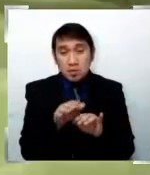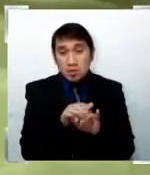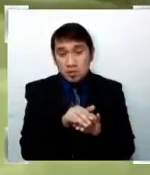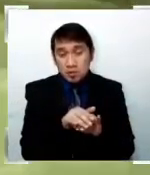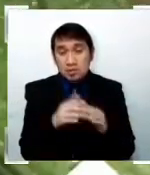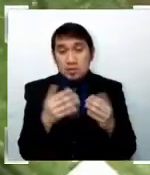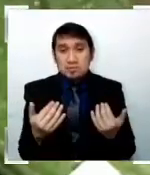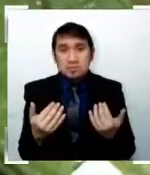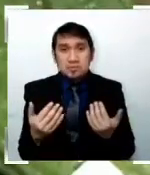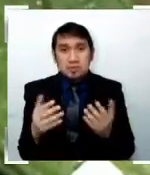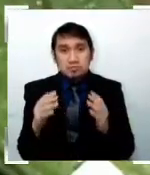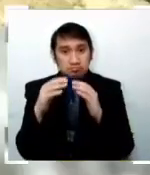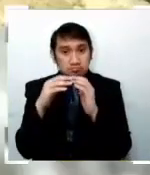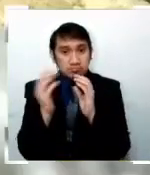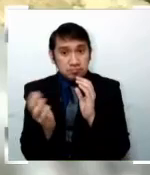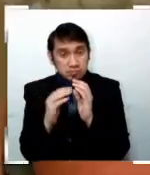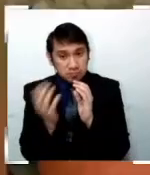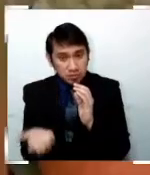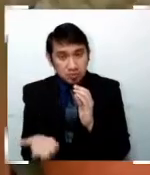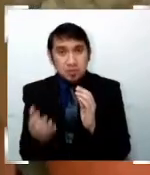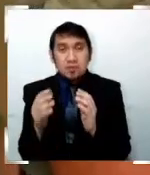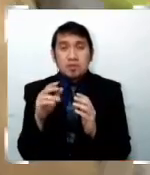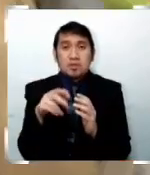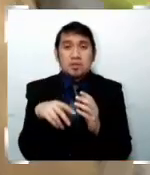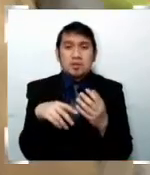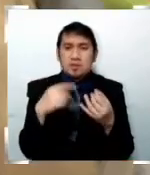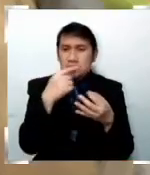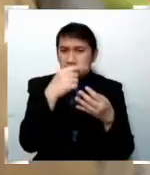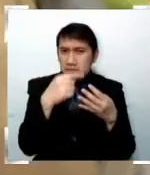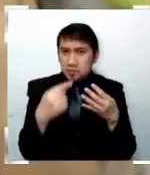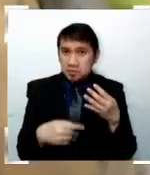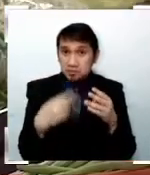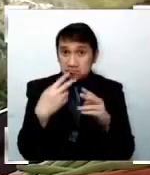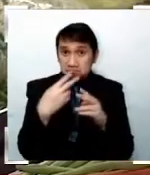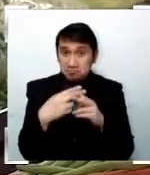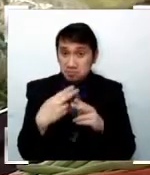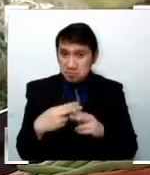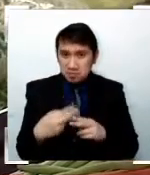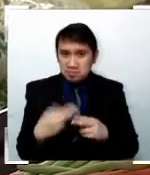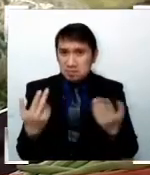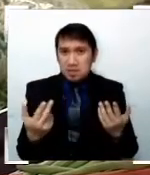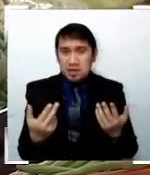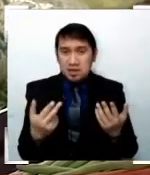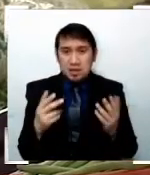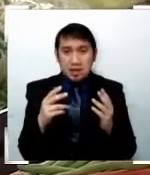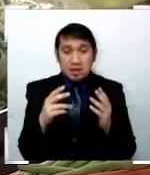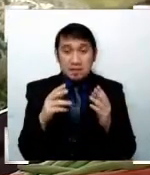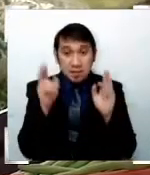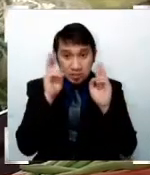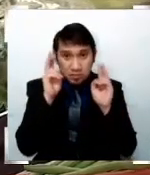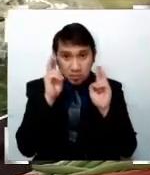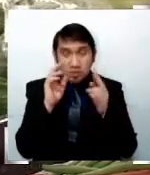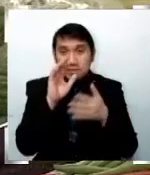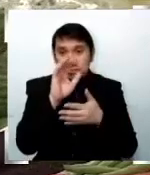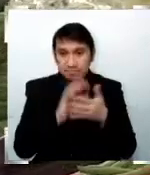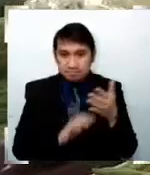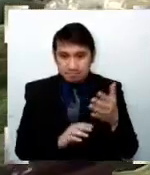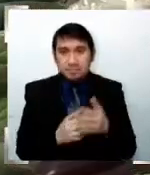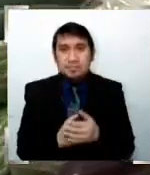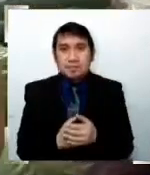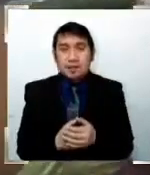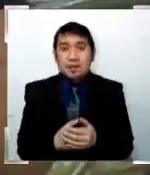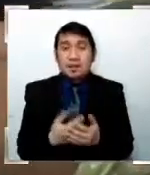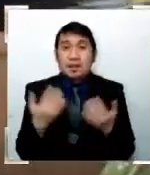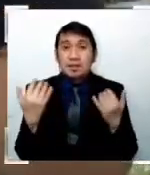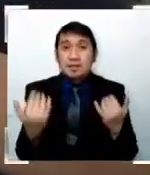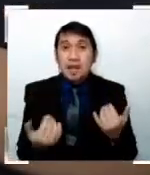ng repolyo, pechay bagyo, broccoli, cauliflower, carrots at sayote. Ayon sa Department of Agriculture, pababa na ang presyo